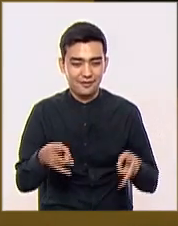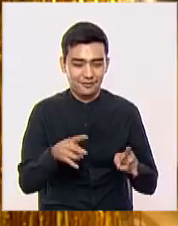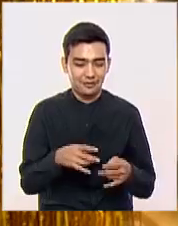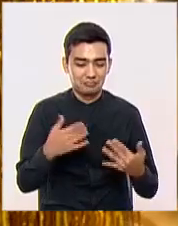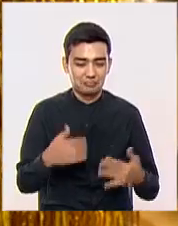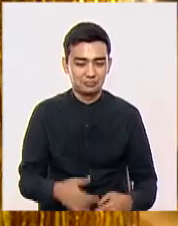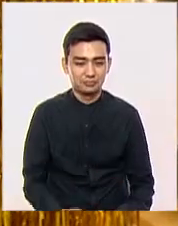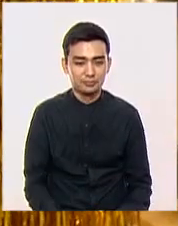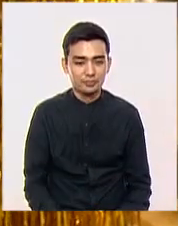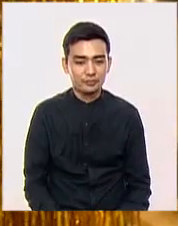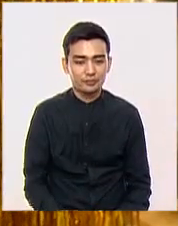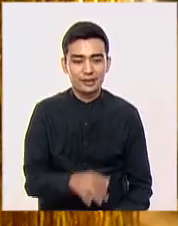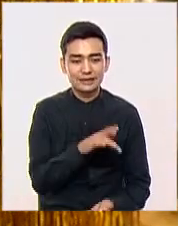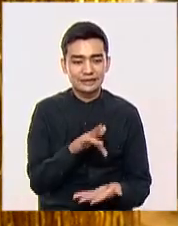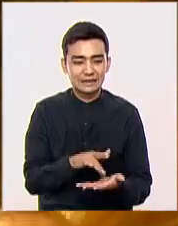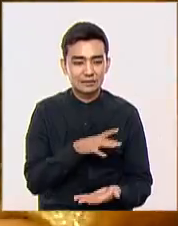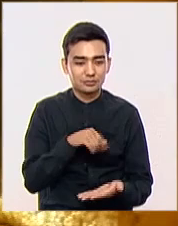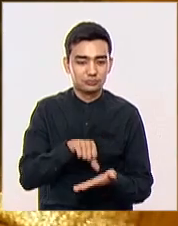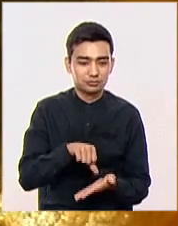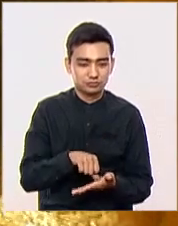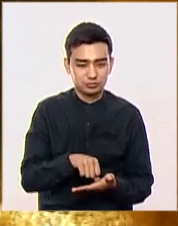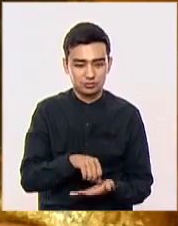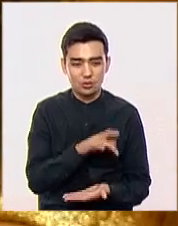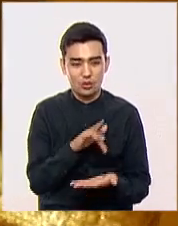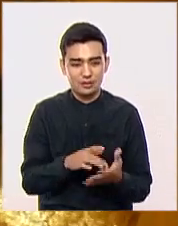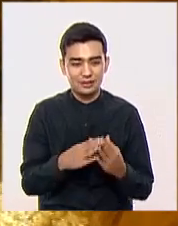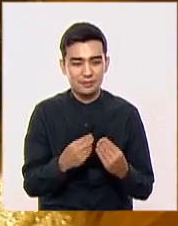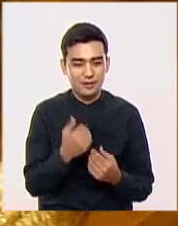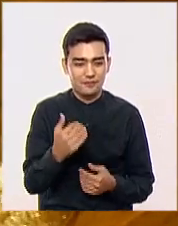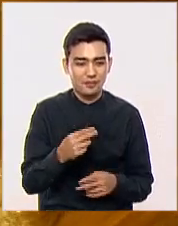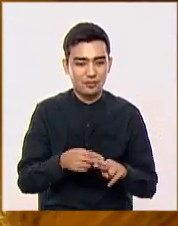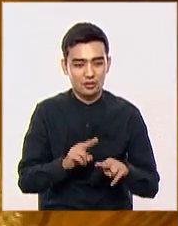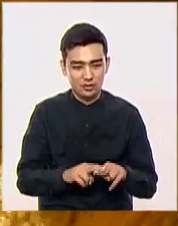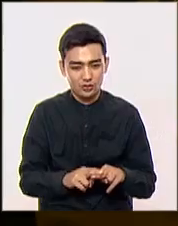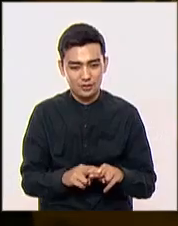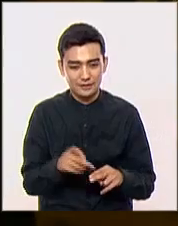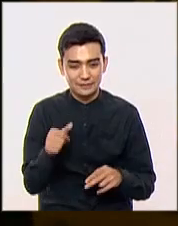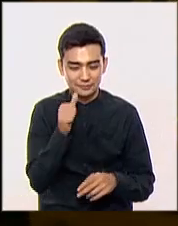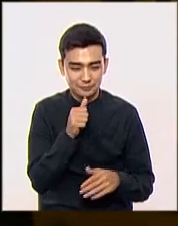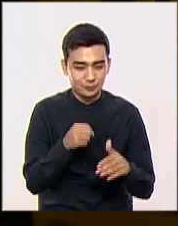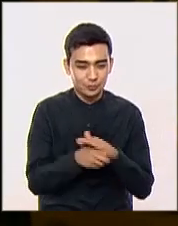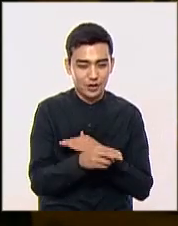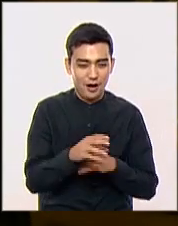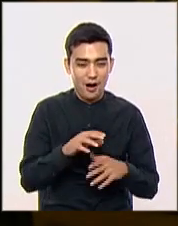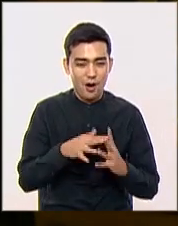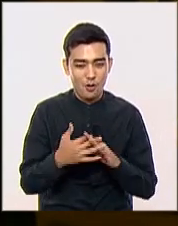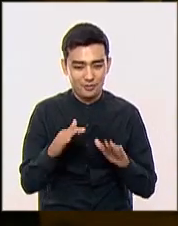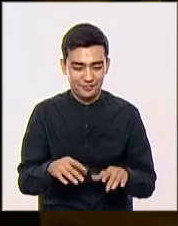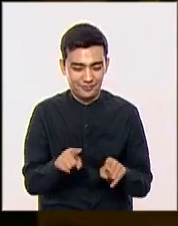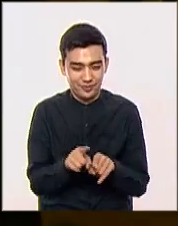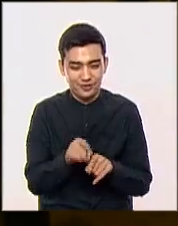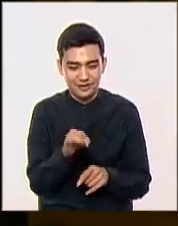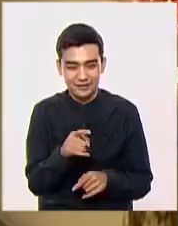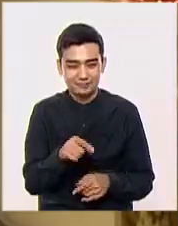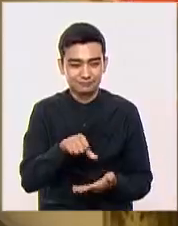«Бешарашки». В центре сюжета состоятельная городская семья, которой приходится скрываться в ауле. Героев ждет не